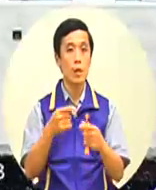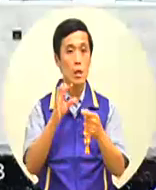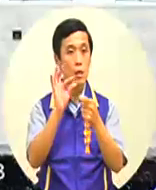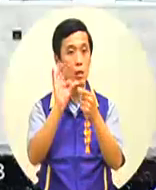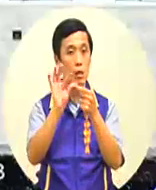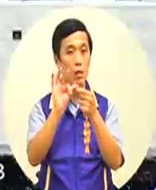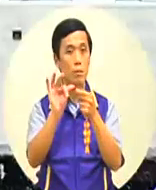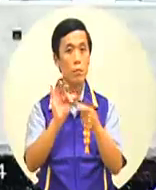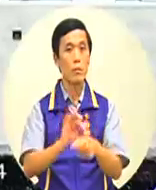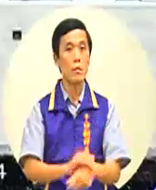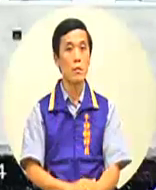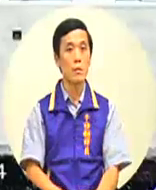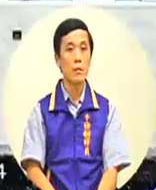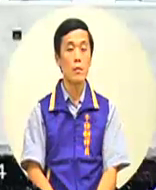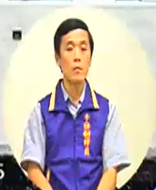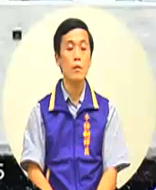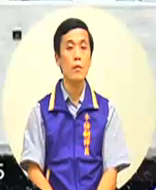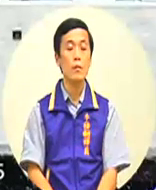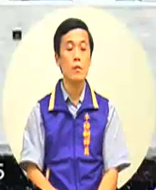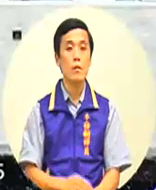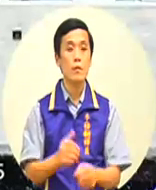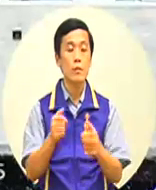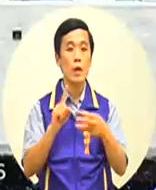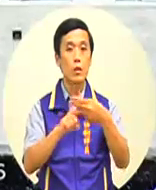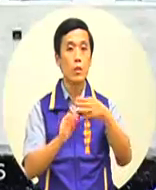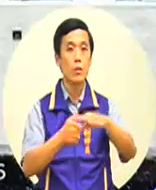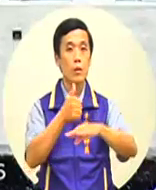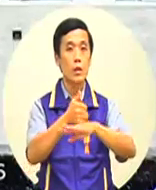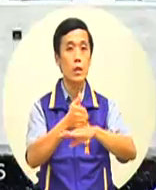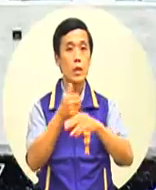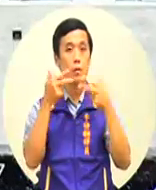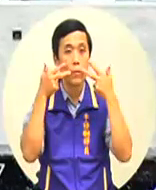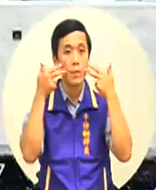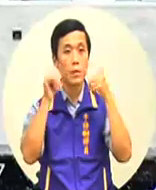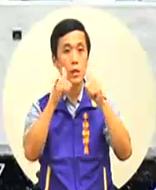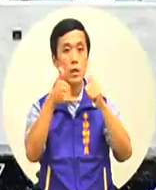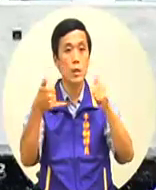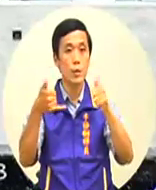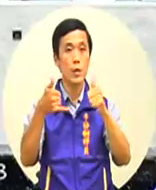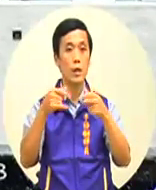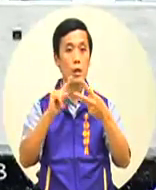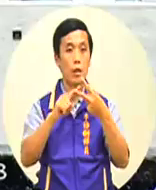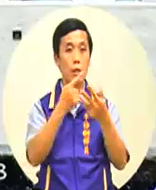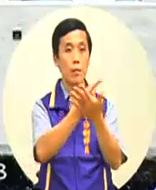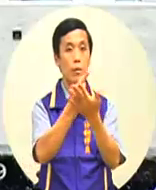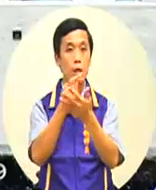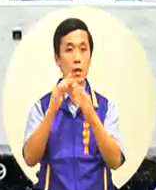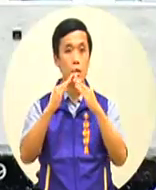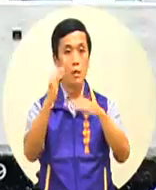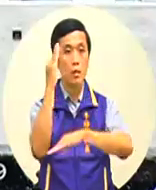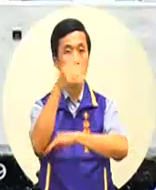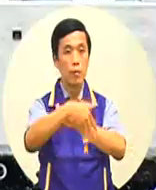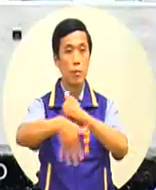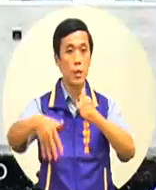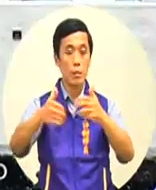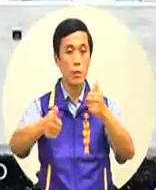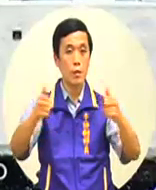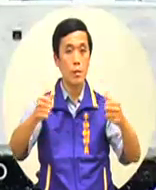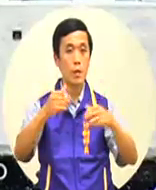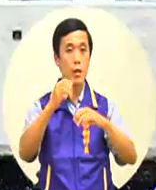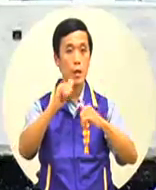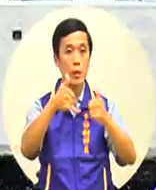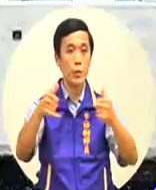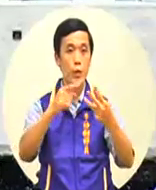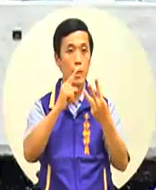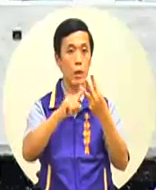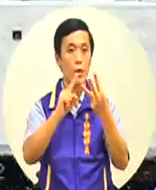15分钟。 好，感谢主席尔登议员。议员、各位四五同仁、一位同仁、媒体朋友，还有